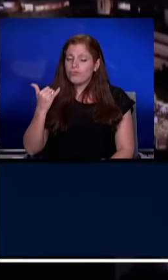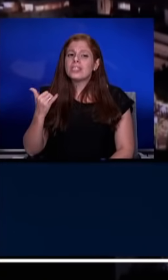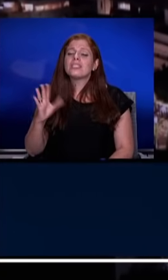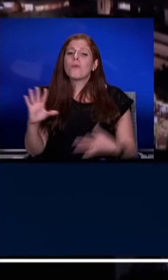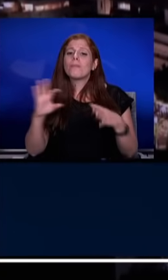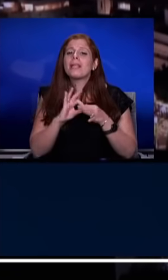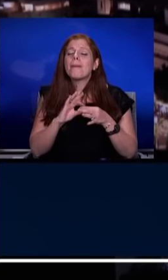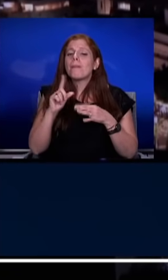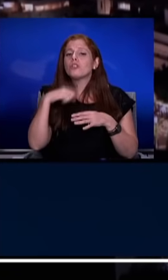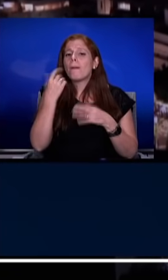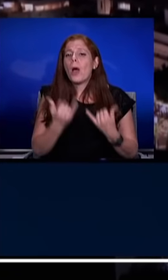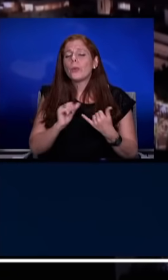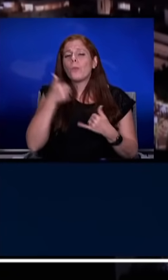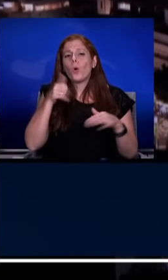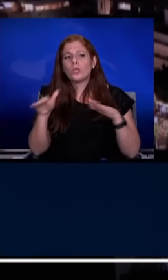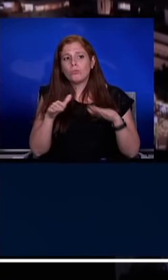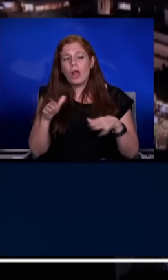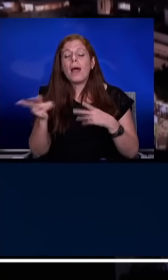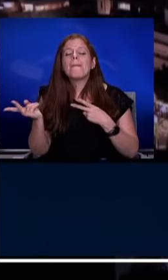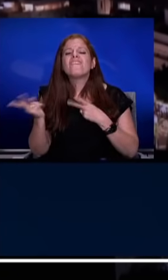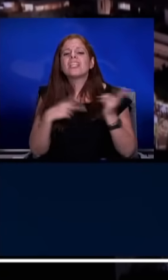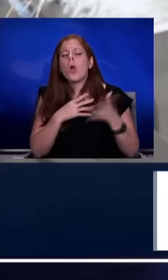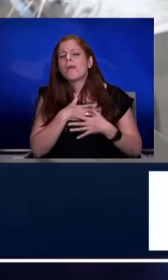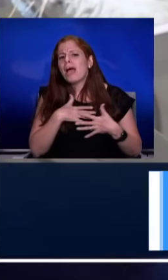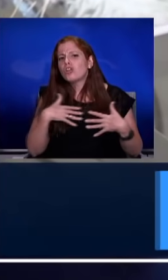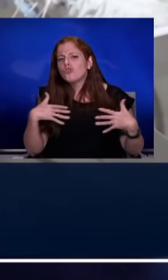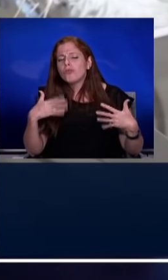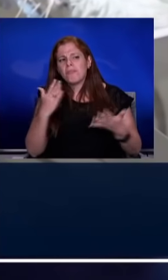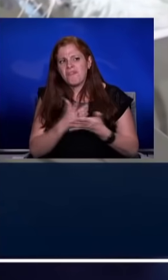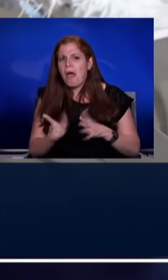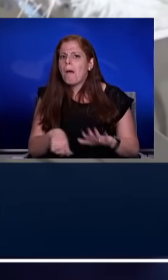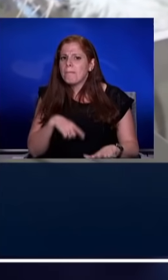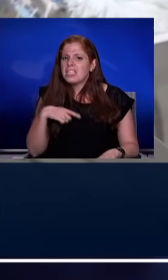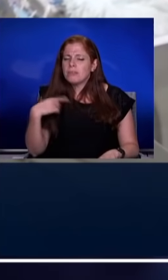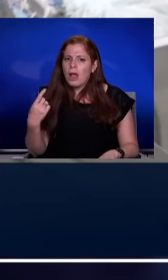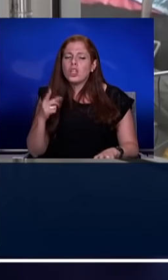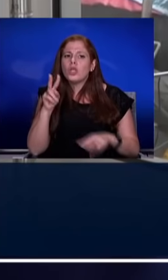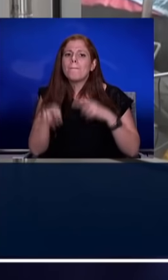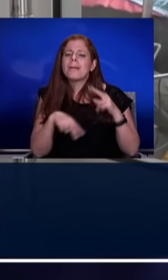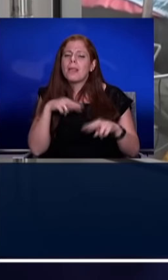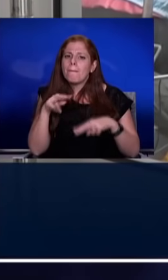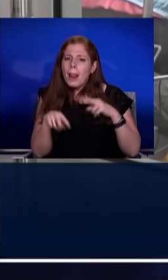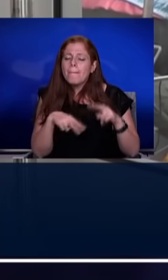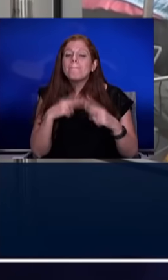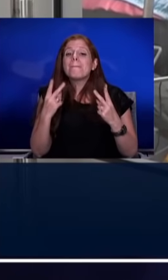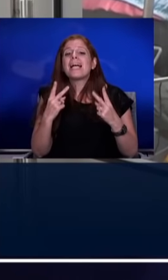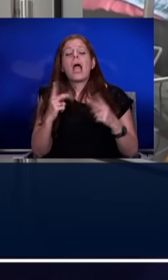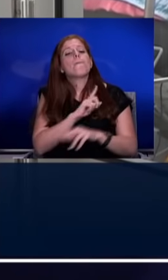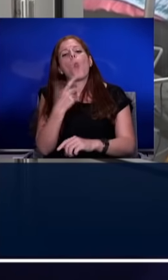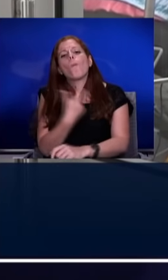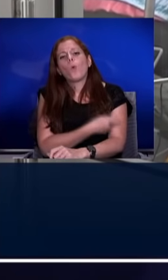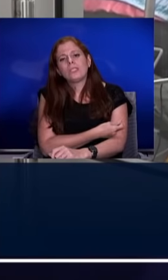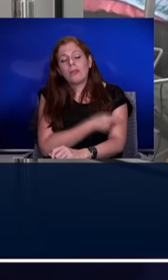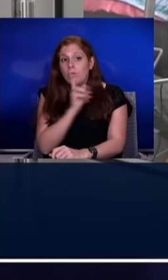היום ראש הממשלה בנט. בבתי החולים מרגישים כבר זמן רב שמטפלים בעצם בעיקר בלא מחוסנים. אני יכולה